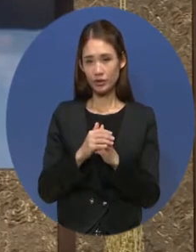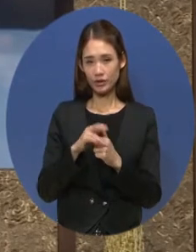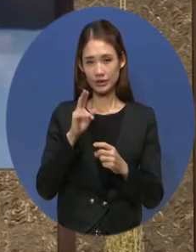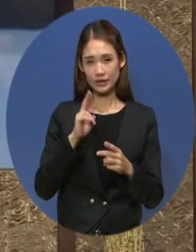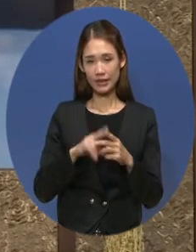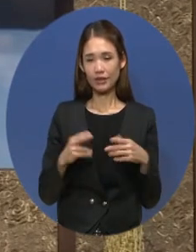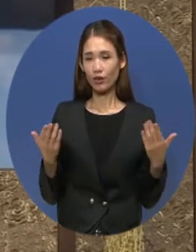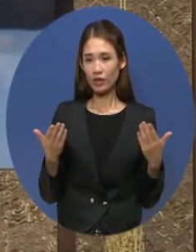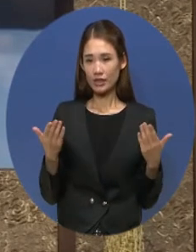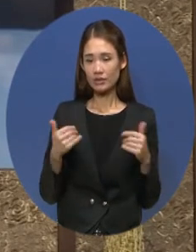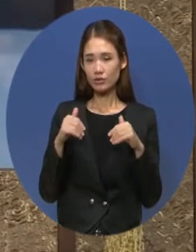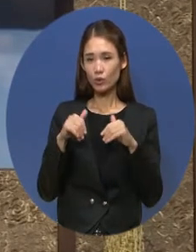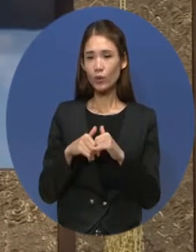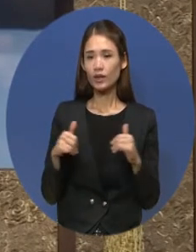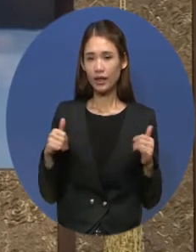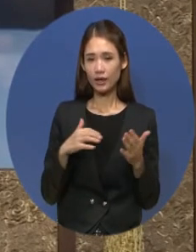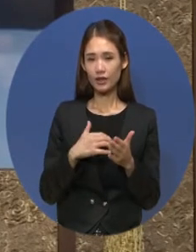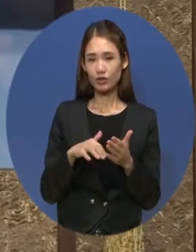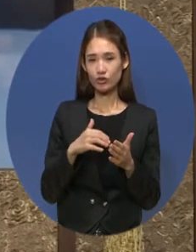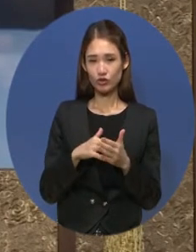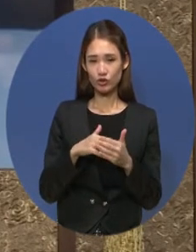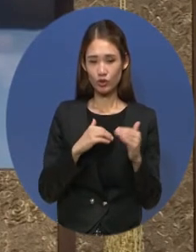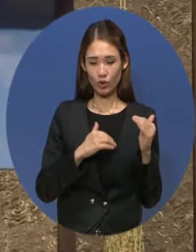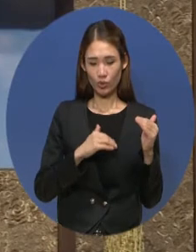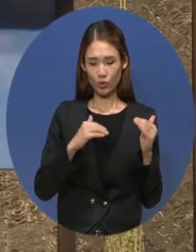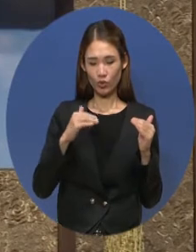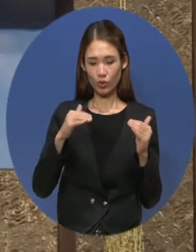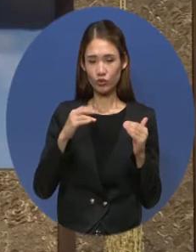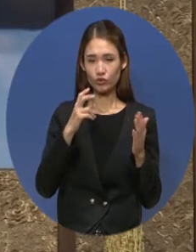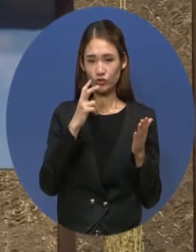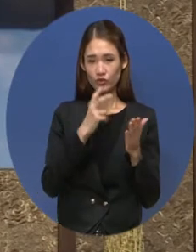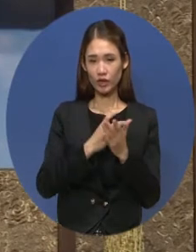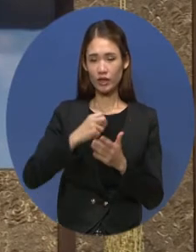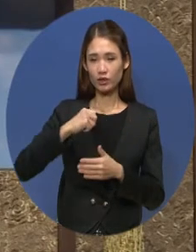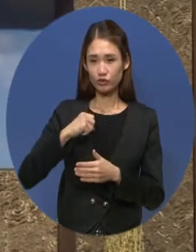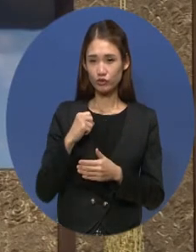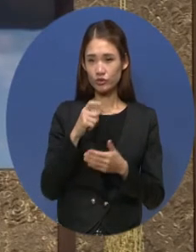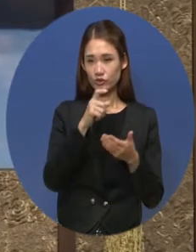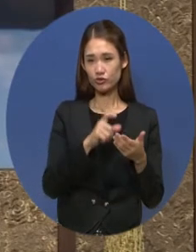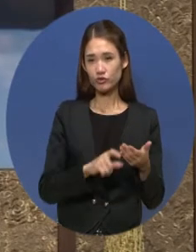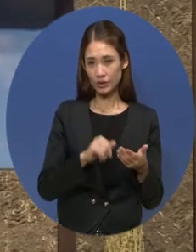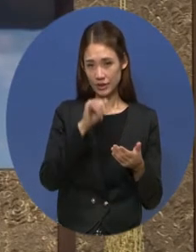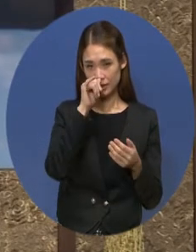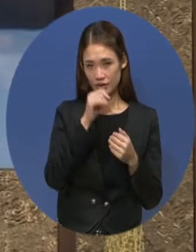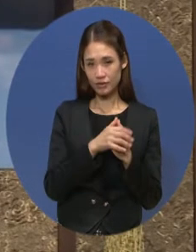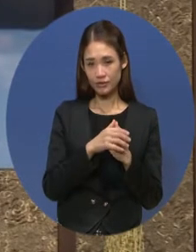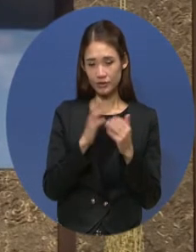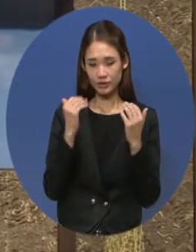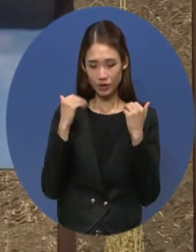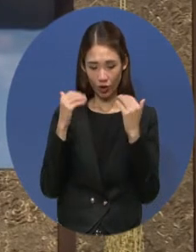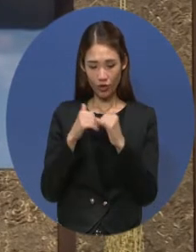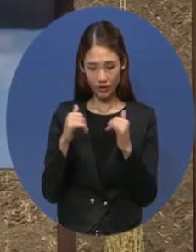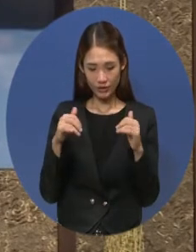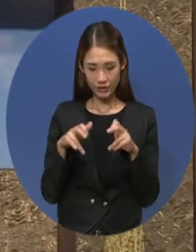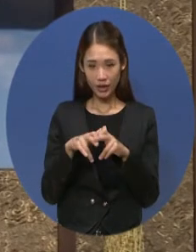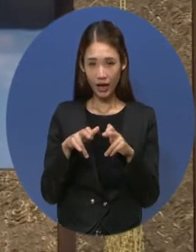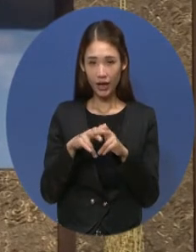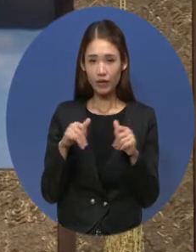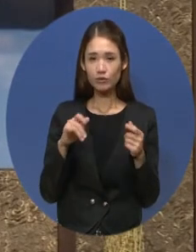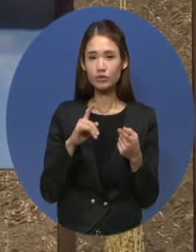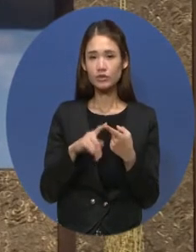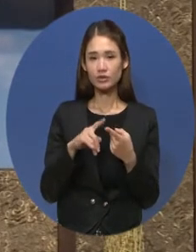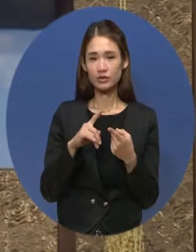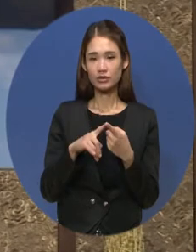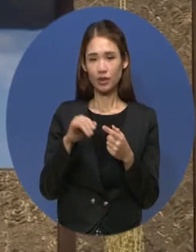있는 종사자 수 이런 것들이 표준화된 지침 들이 어 있구요 4 그래서 이제 그 성인 장애인 분들의 대한